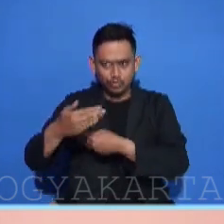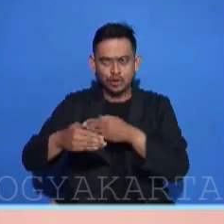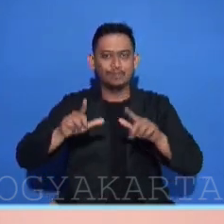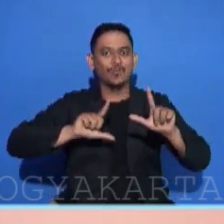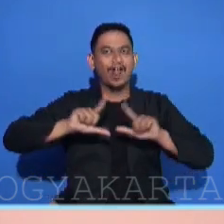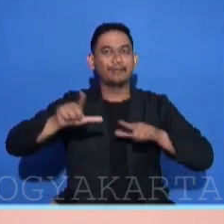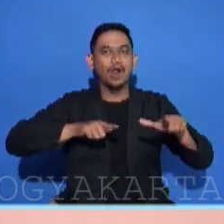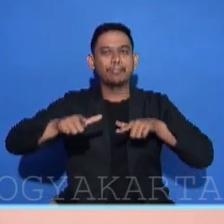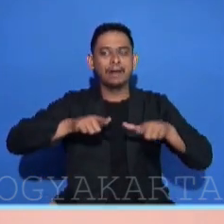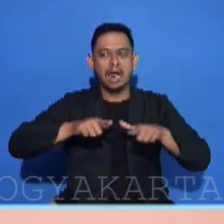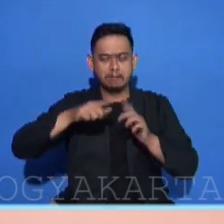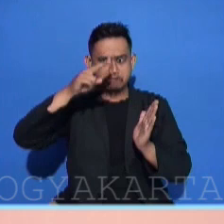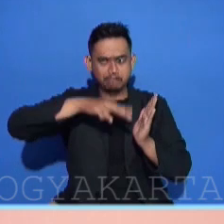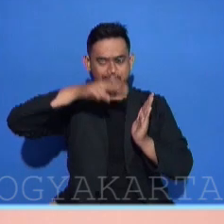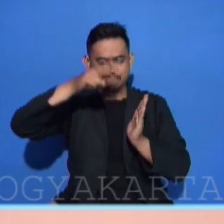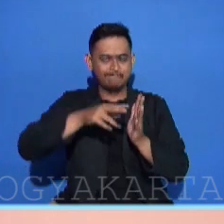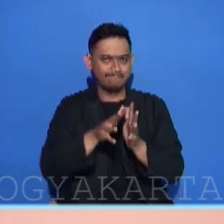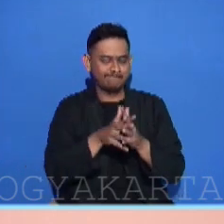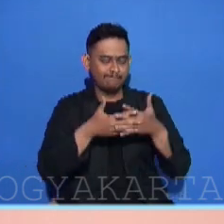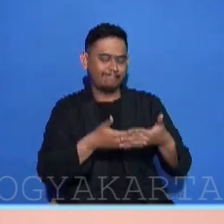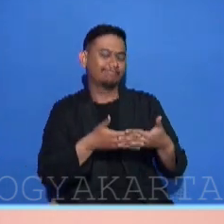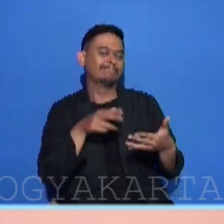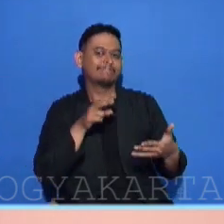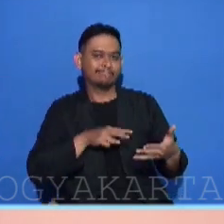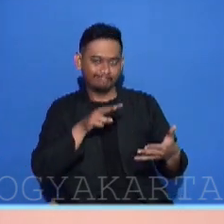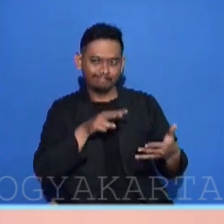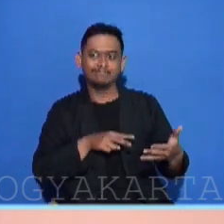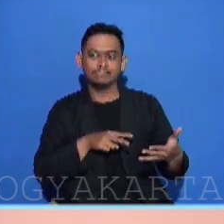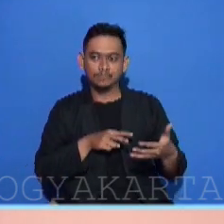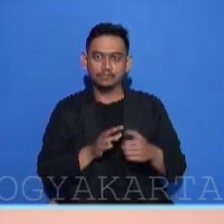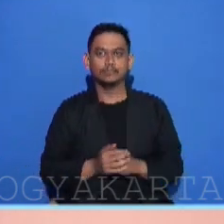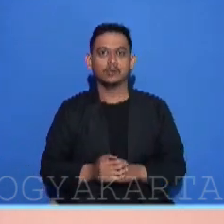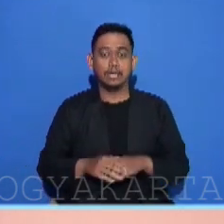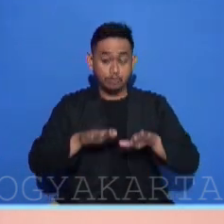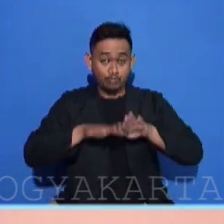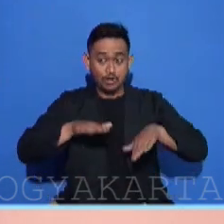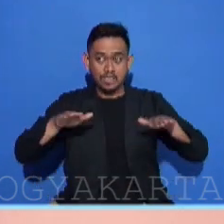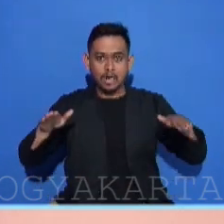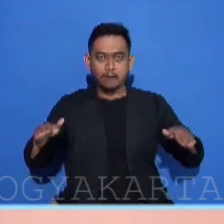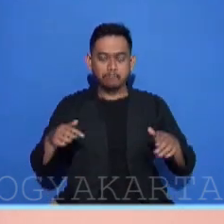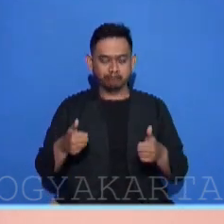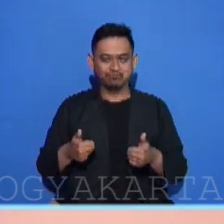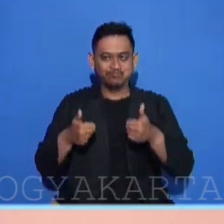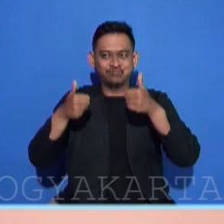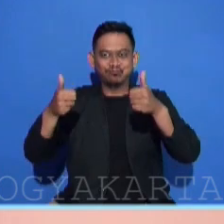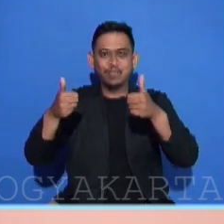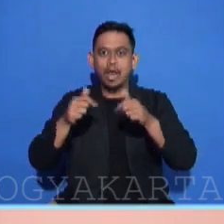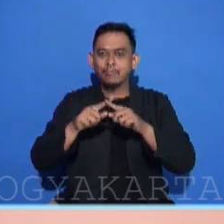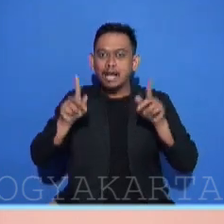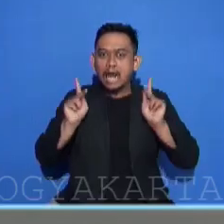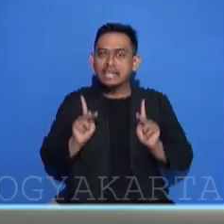Musabaqah Tilawatil Quran hal ini diharapkan mampu melahirkan pelajar tak hanya berprestasi namun juga berkarakter